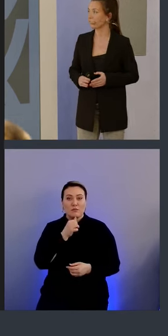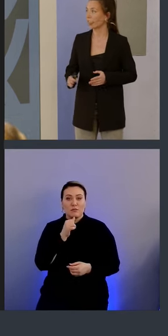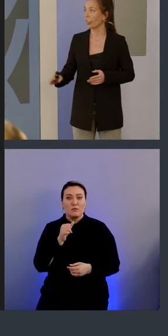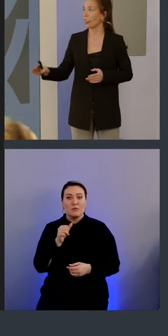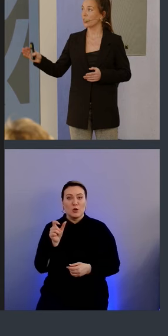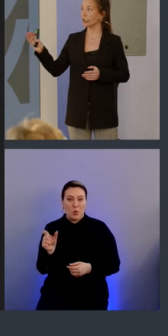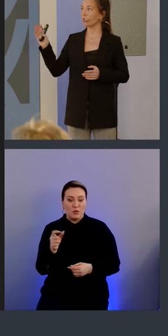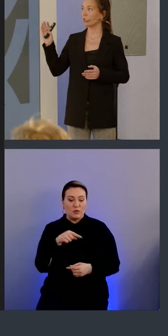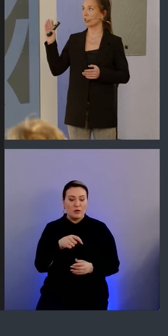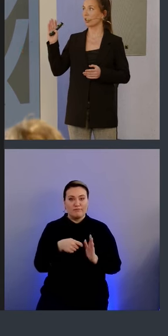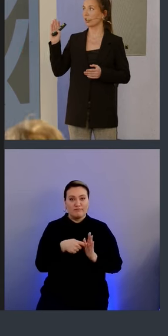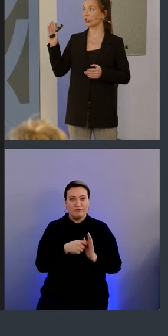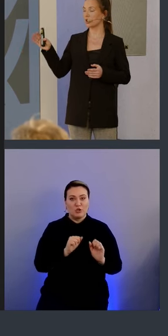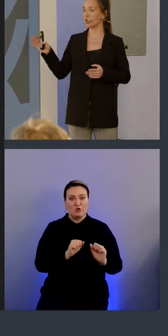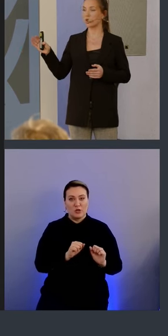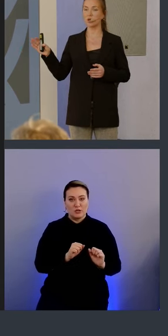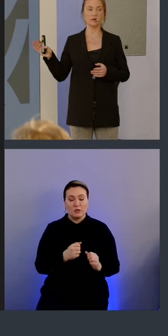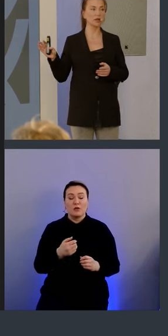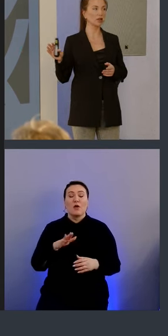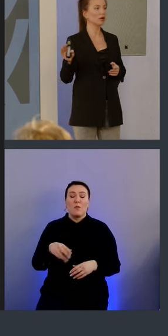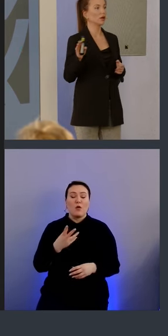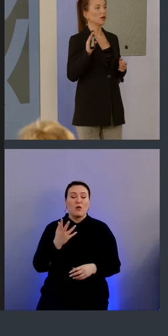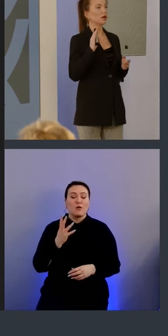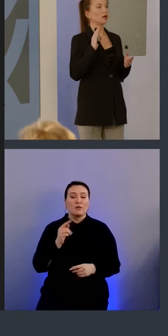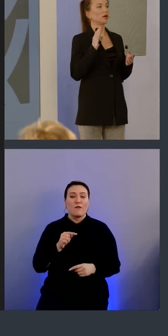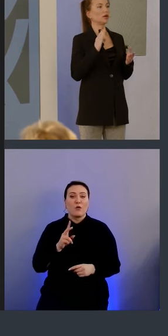носитель. После того, как ключи сгенерированы,